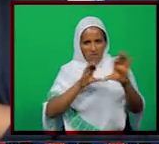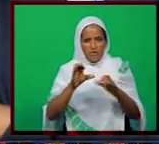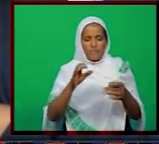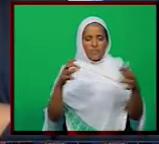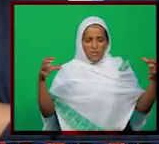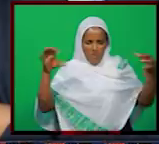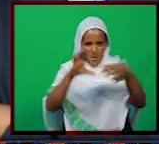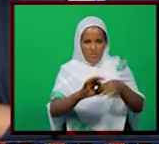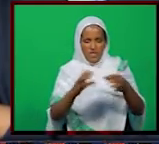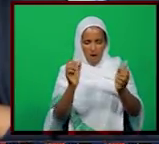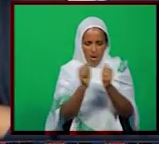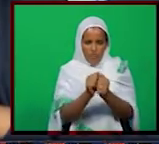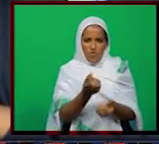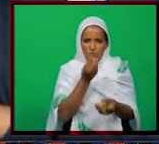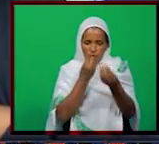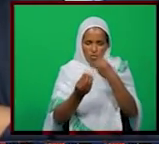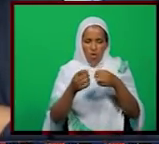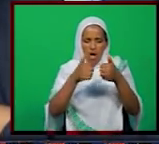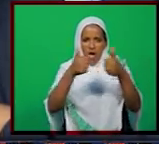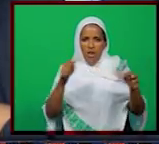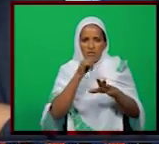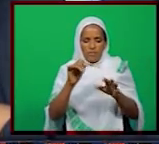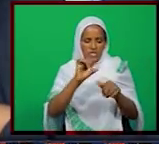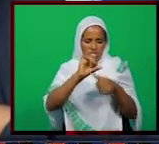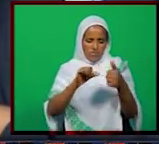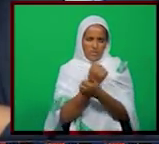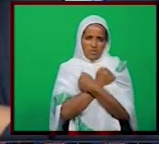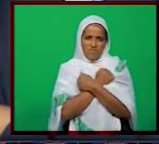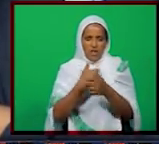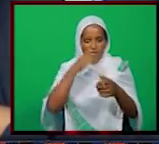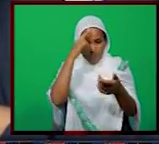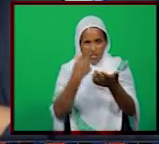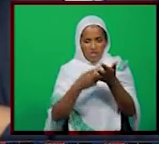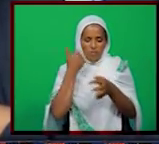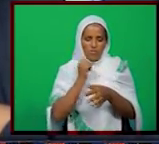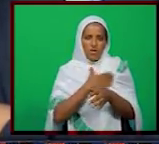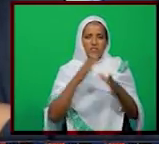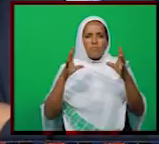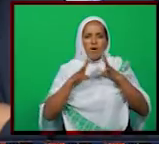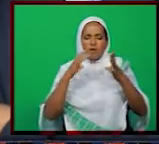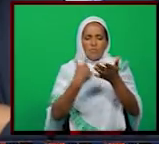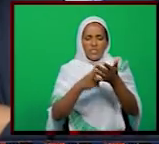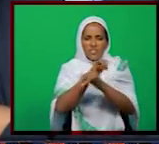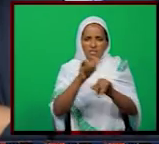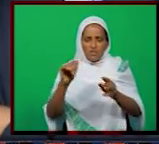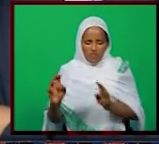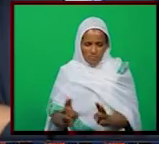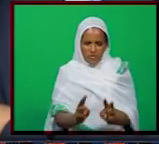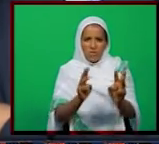ዝክር ዘክረን በዓል አድርገን በህብረት አብሮ የበሉት አላያጅምና ያፋቅራልና የሚቤታችንን